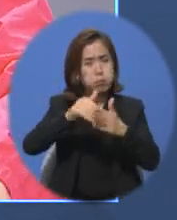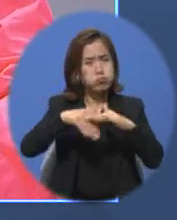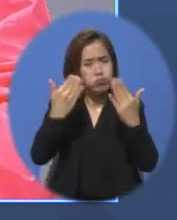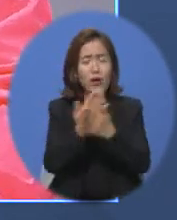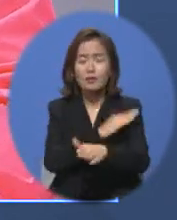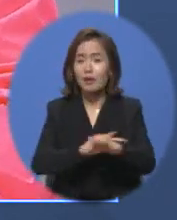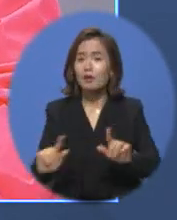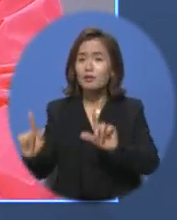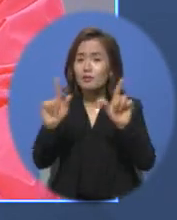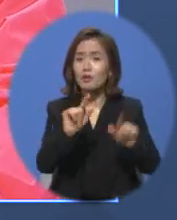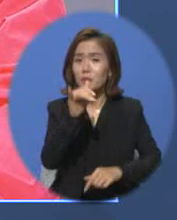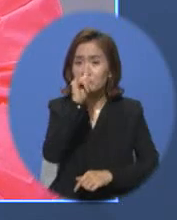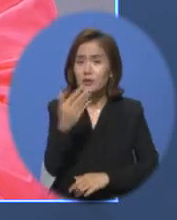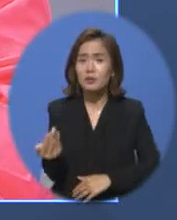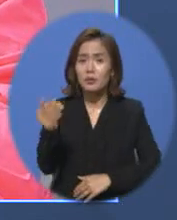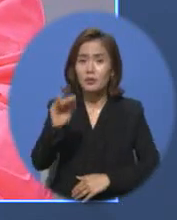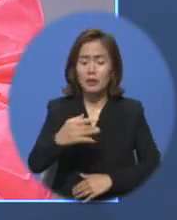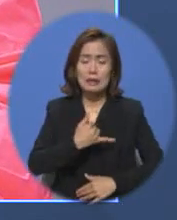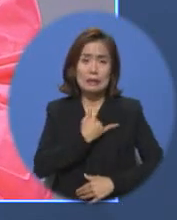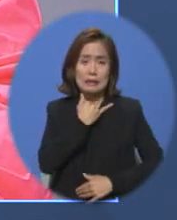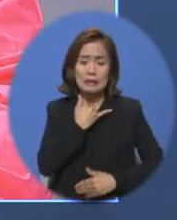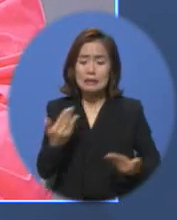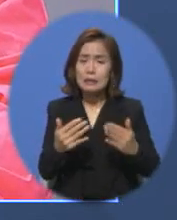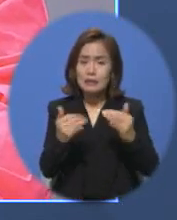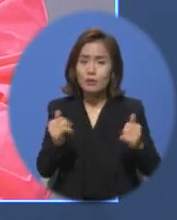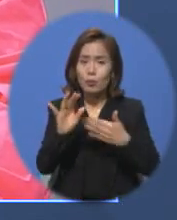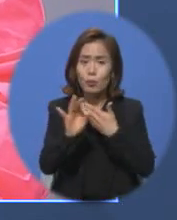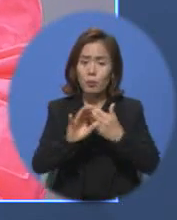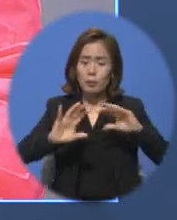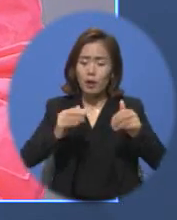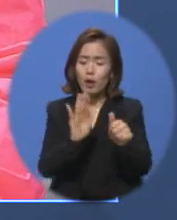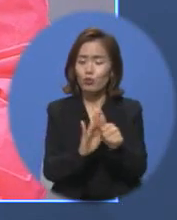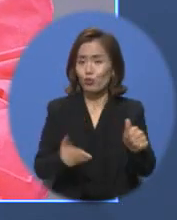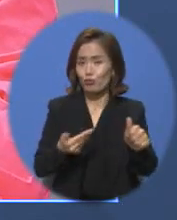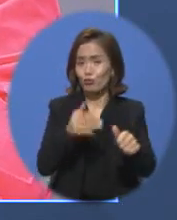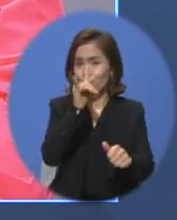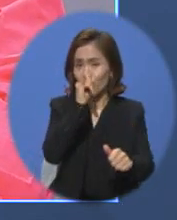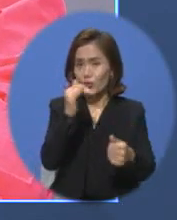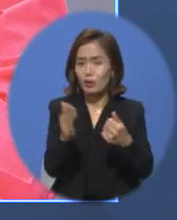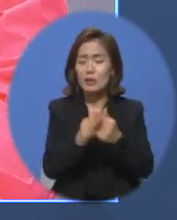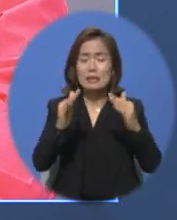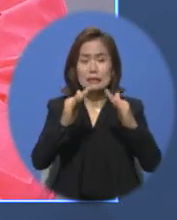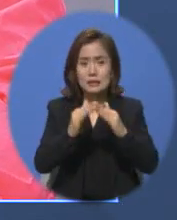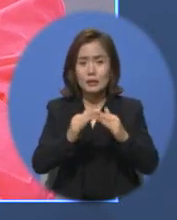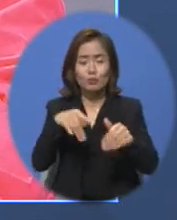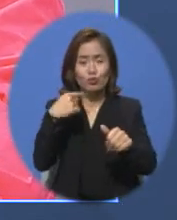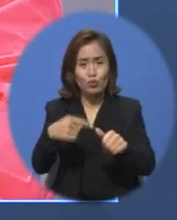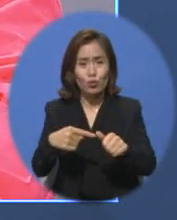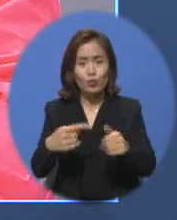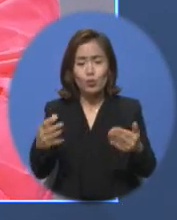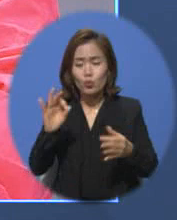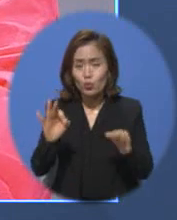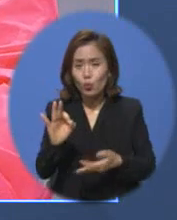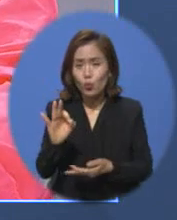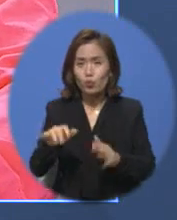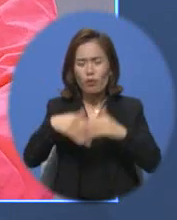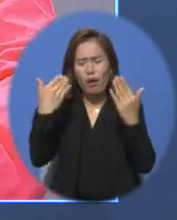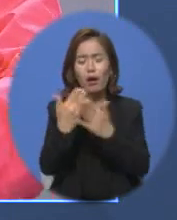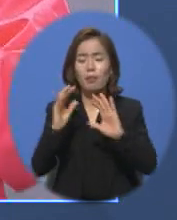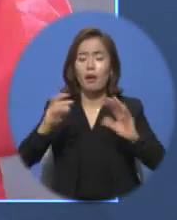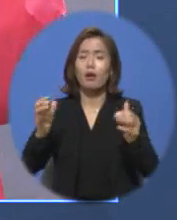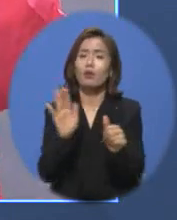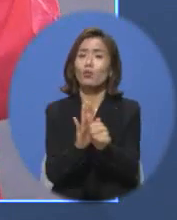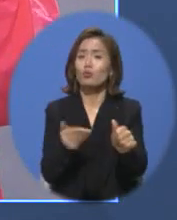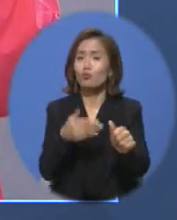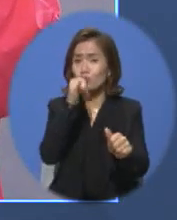에서잘산다.하지만 넥타이를매고일하는사람들은정부의지원을받습니다 .주택,교육또는 금융과관련해서요.